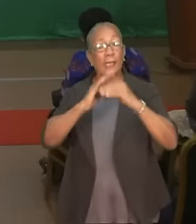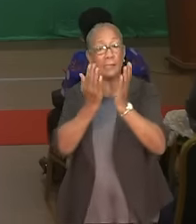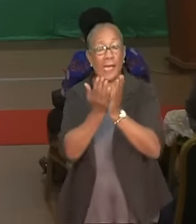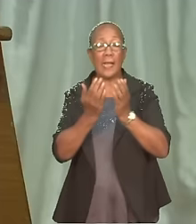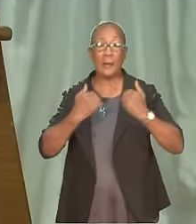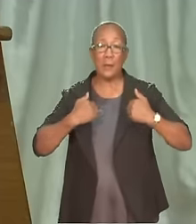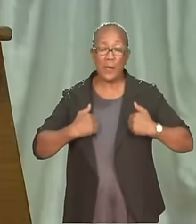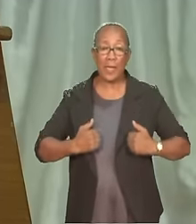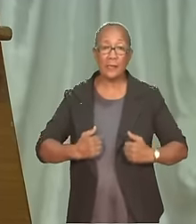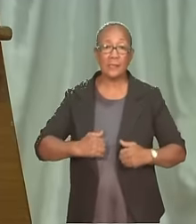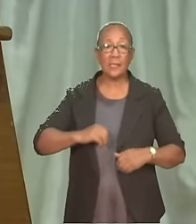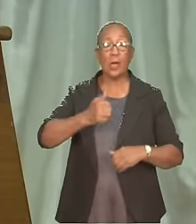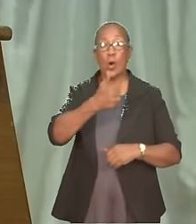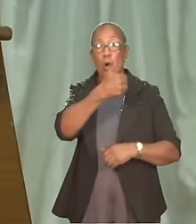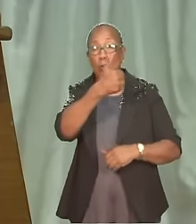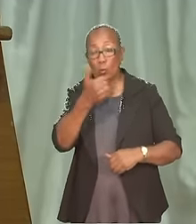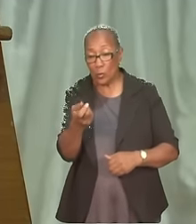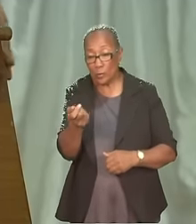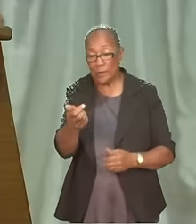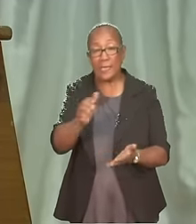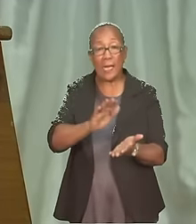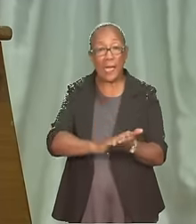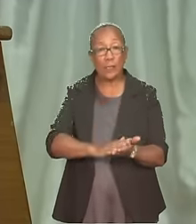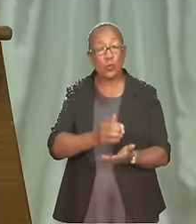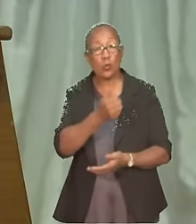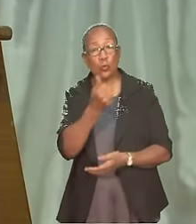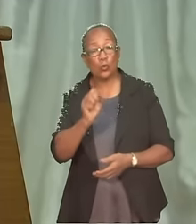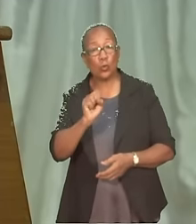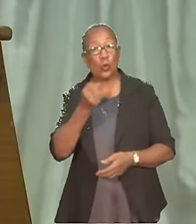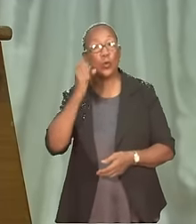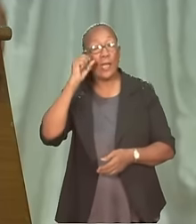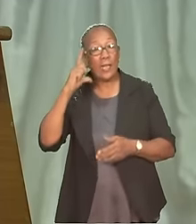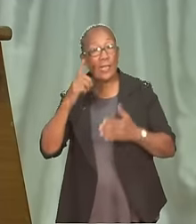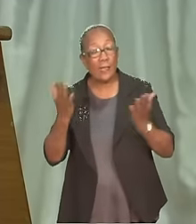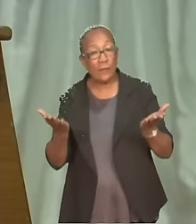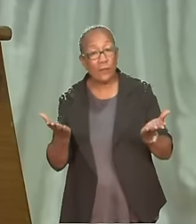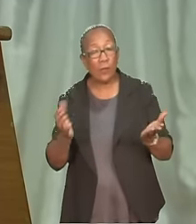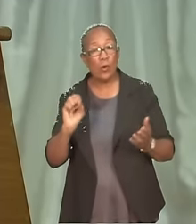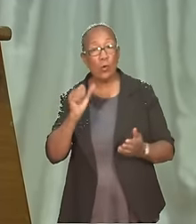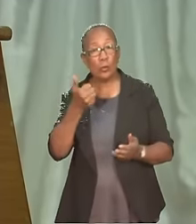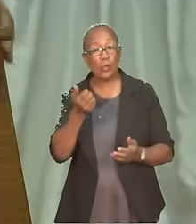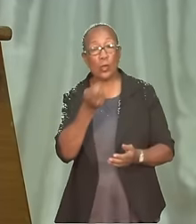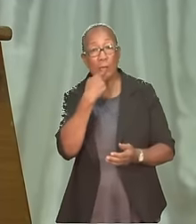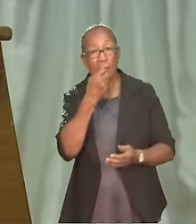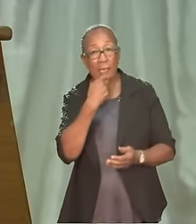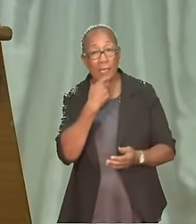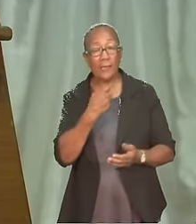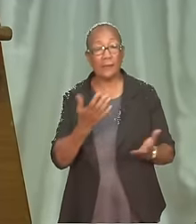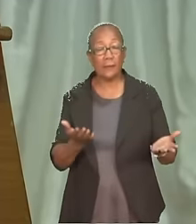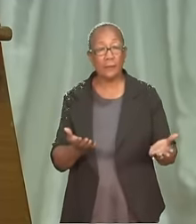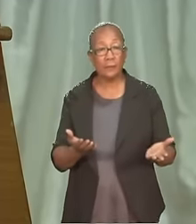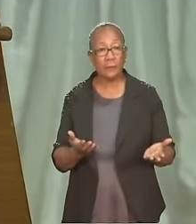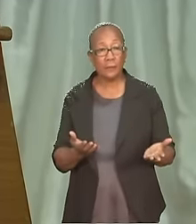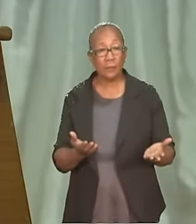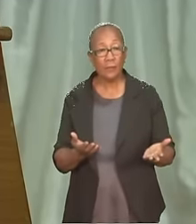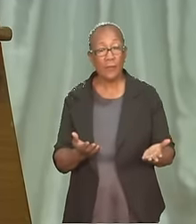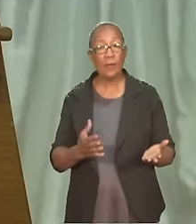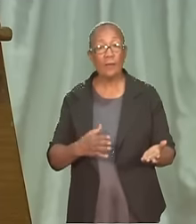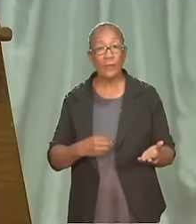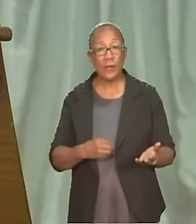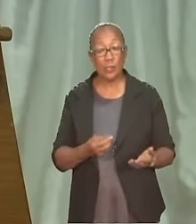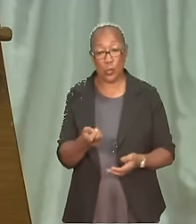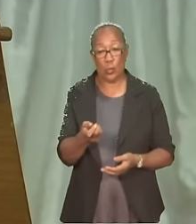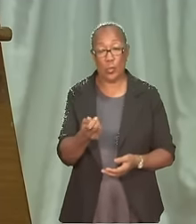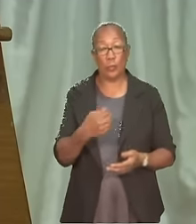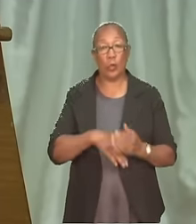een goed salaris hebben om goed te kunnen leven. En dat ze mee profiteren van de rijkdommen van